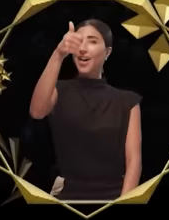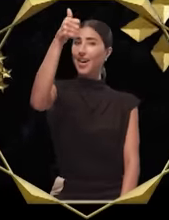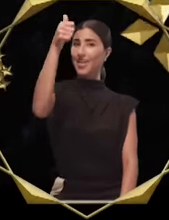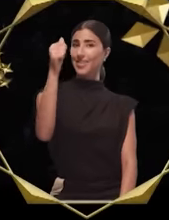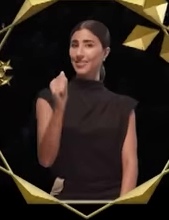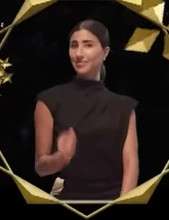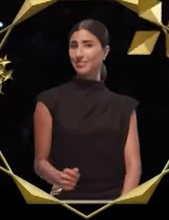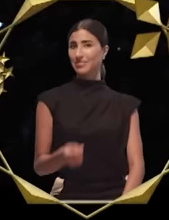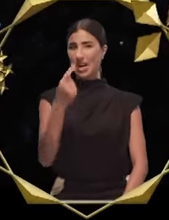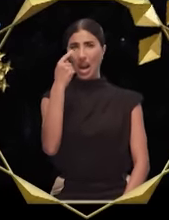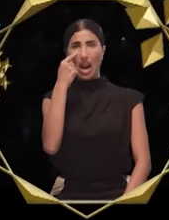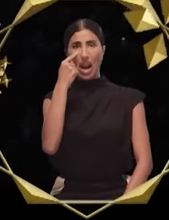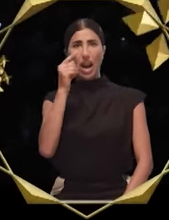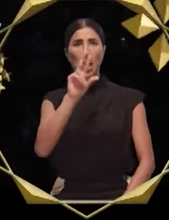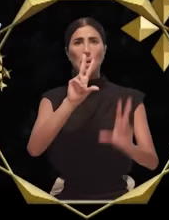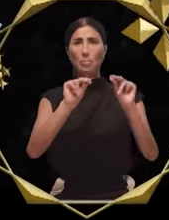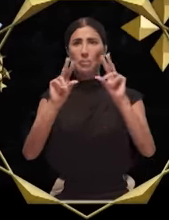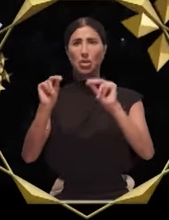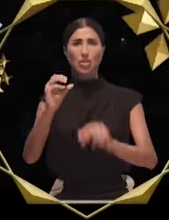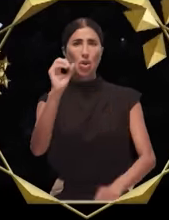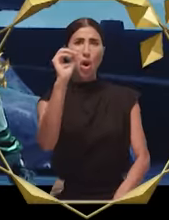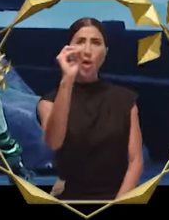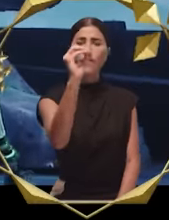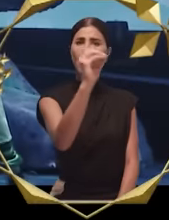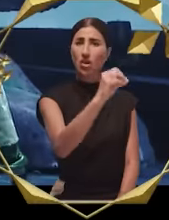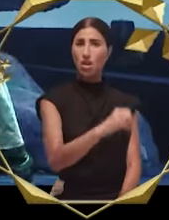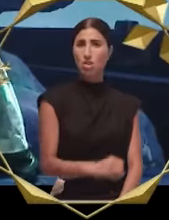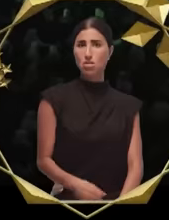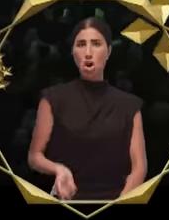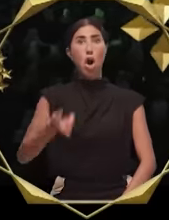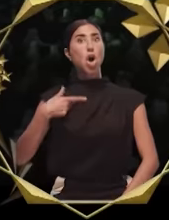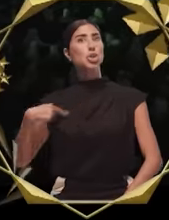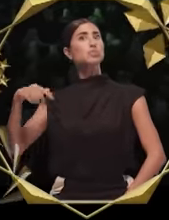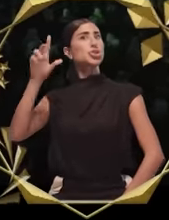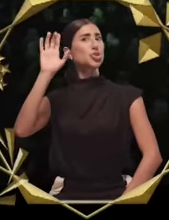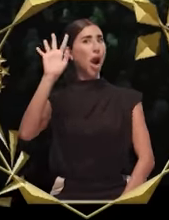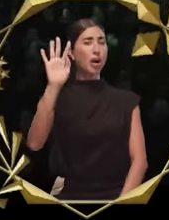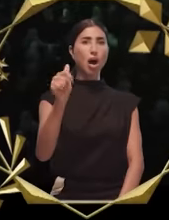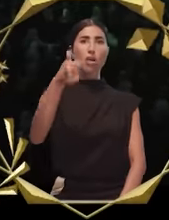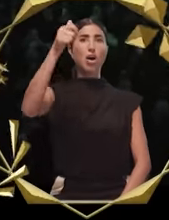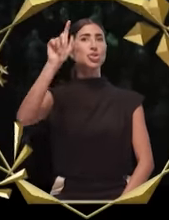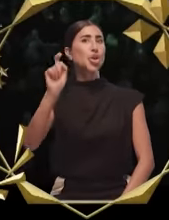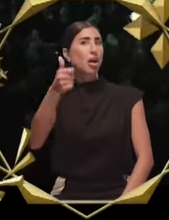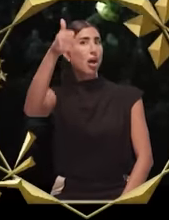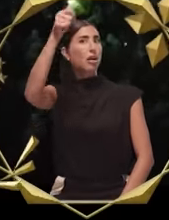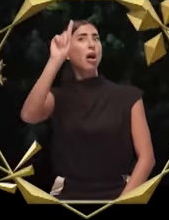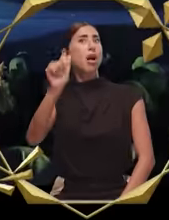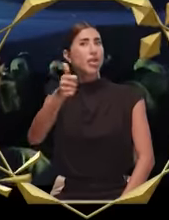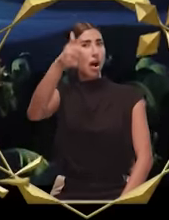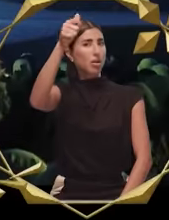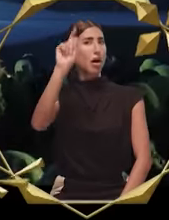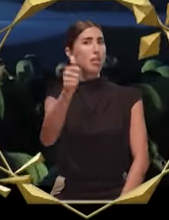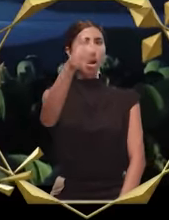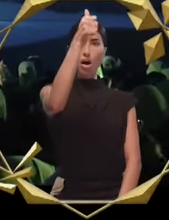شرارارارارارا لها عين غائرة كالحفرة اسمي شرارة